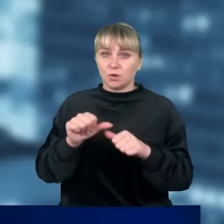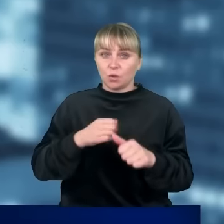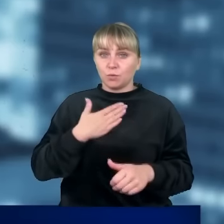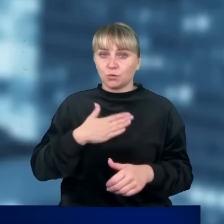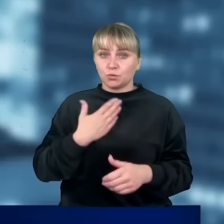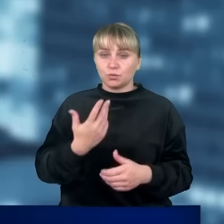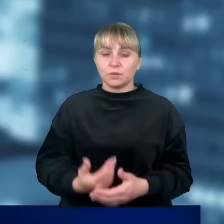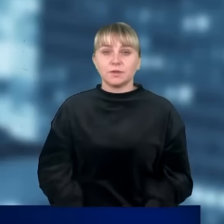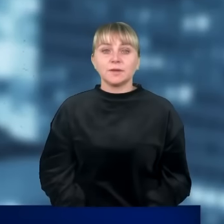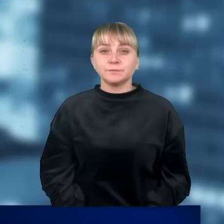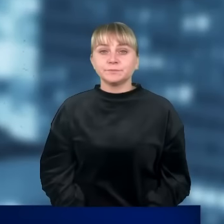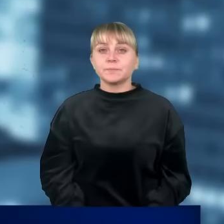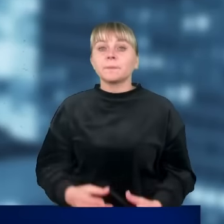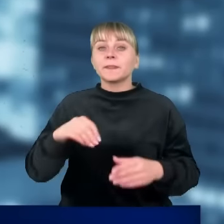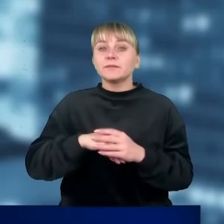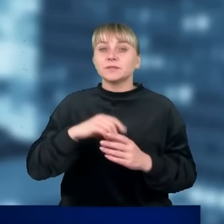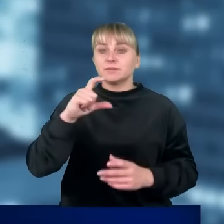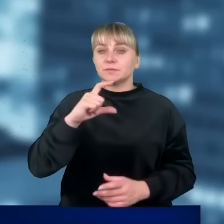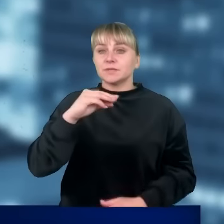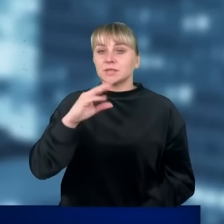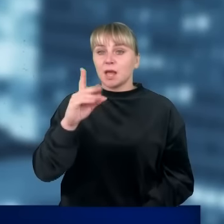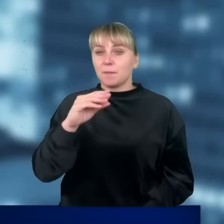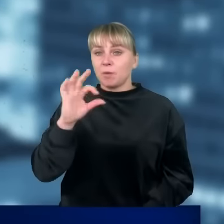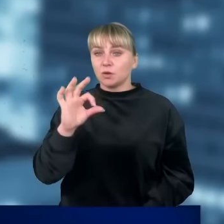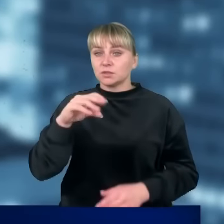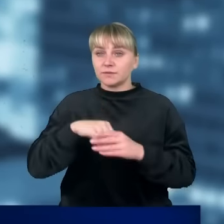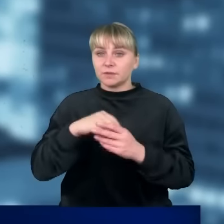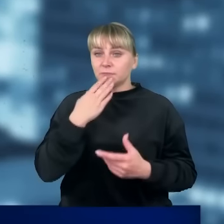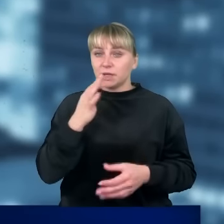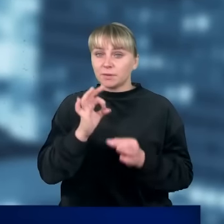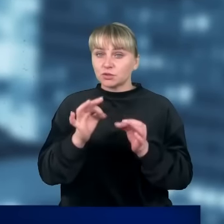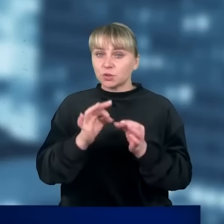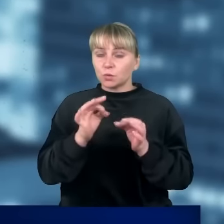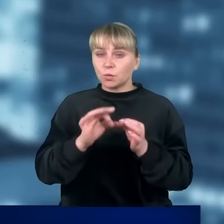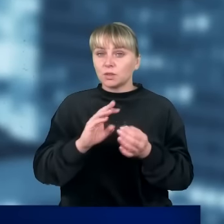tym komunikacie CBOS-u takich szczegółów, czy